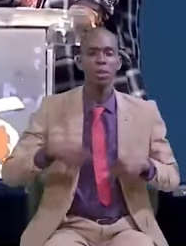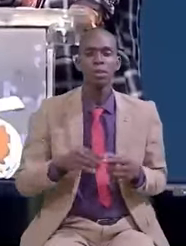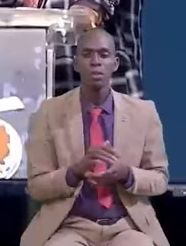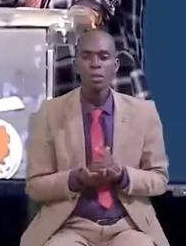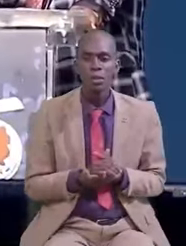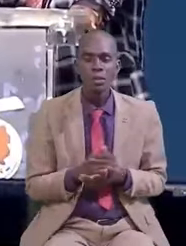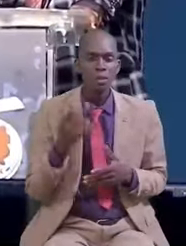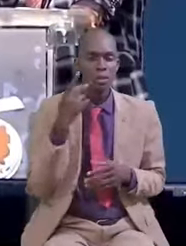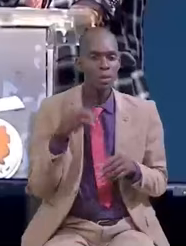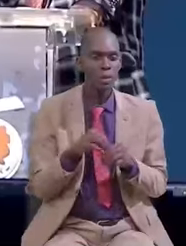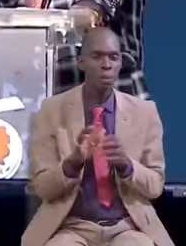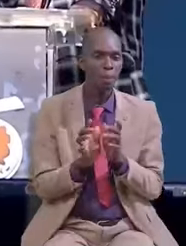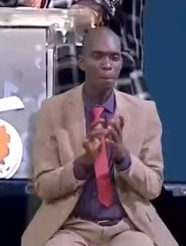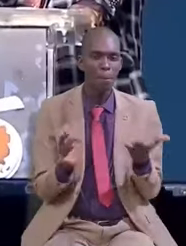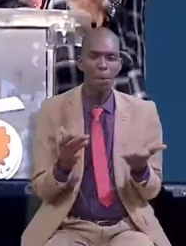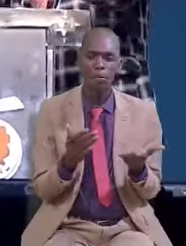5.